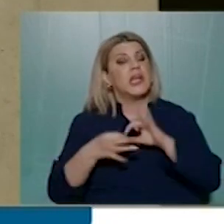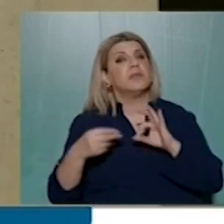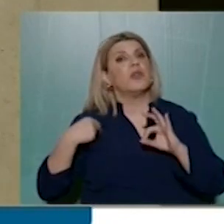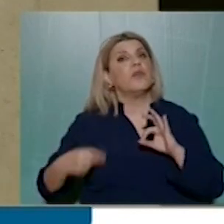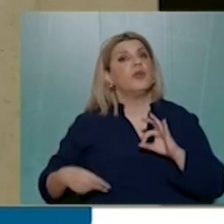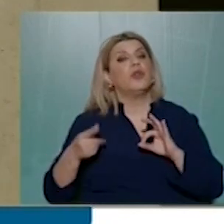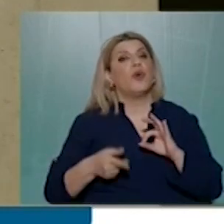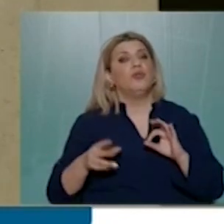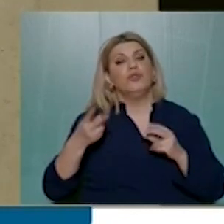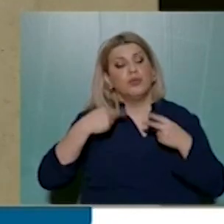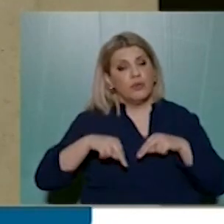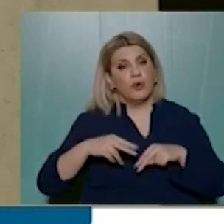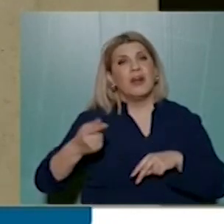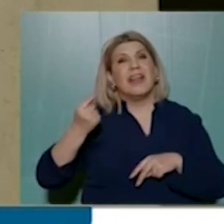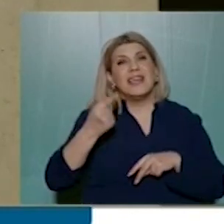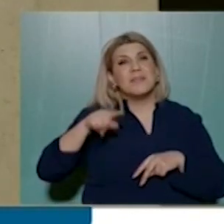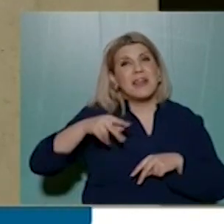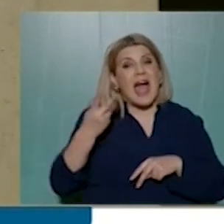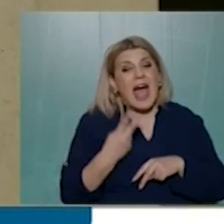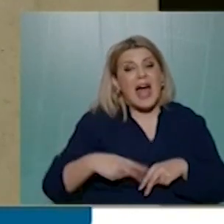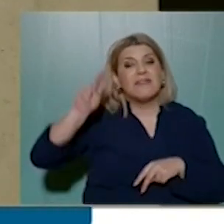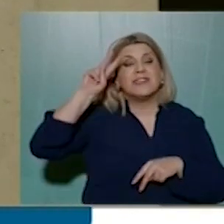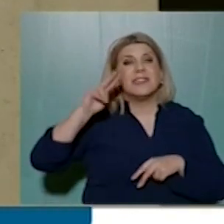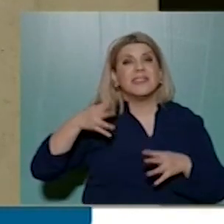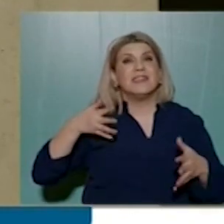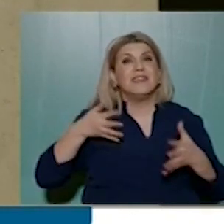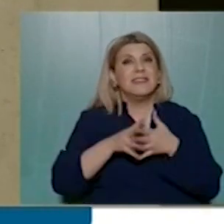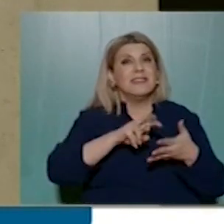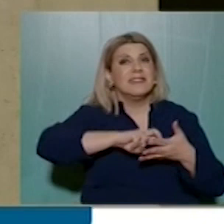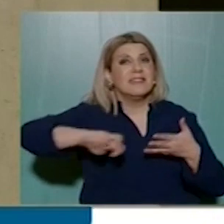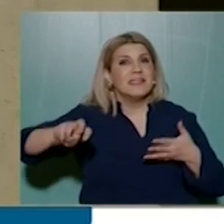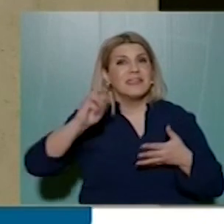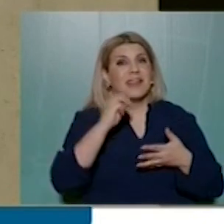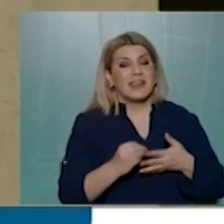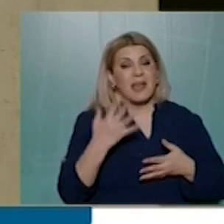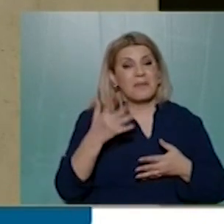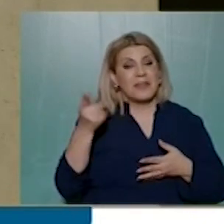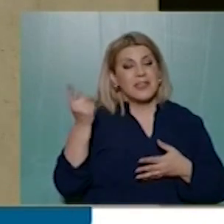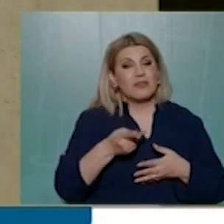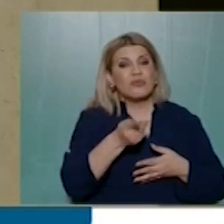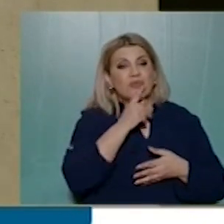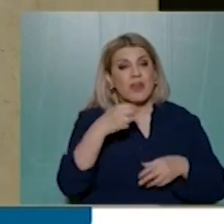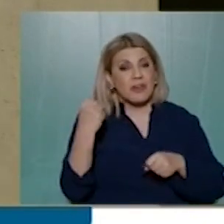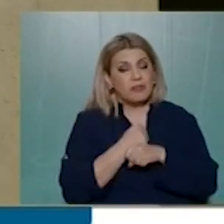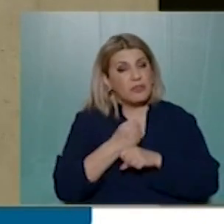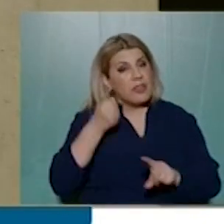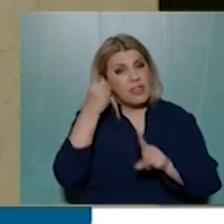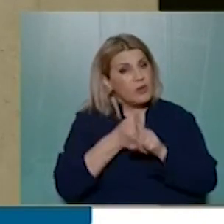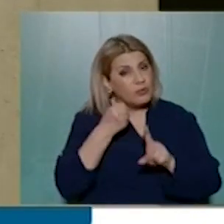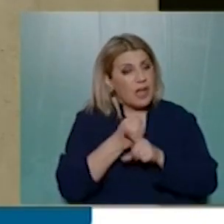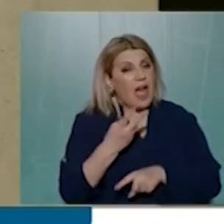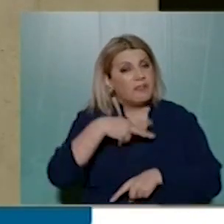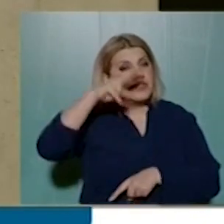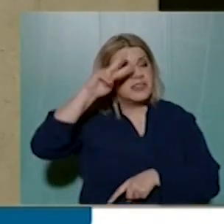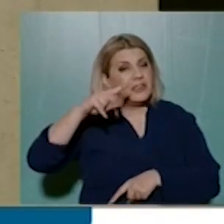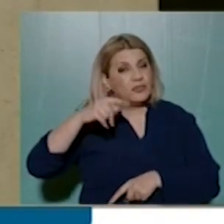που λίγες μέρες πριν ψήφισε αύξηση των δημοτικών τελών κατά 35% στους ίδιους εργαζόμενους που διεκδικούν τώρα αυξήσεις τους